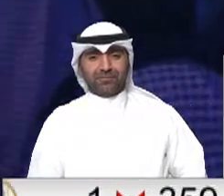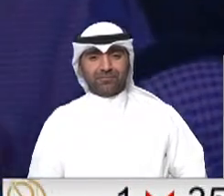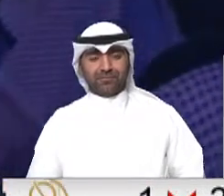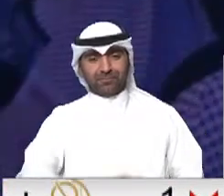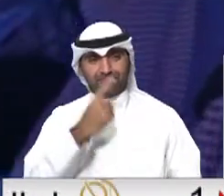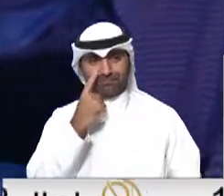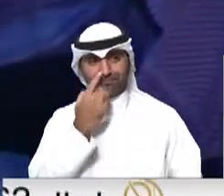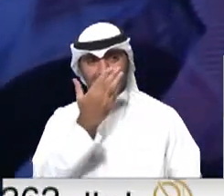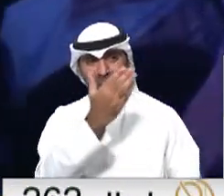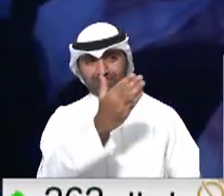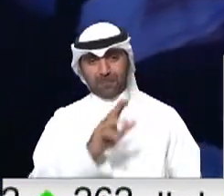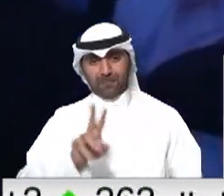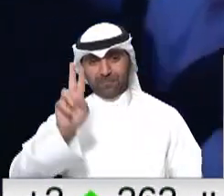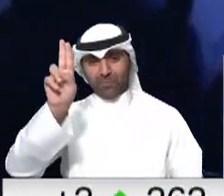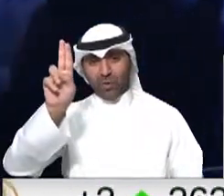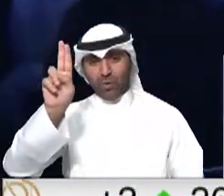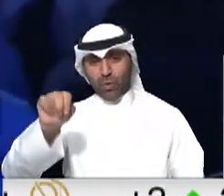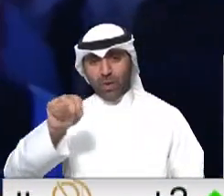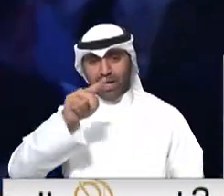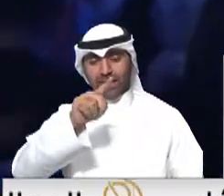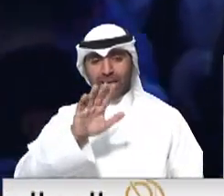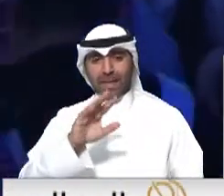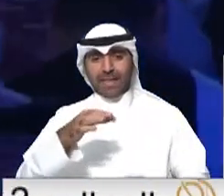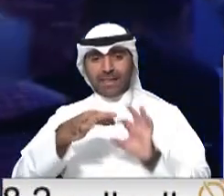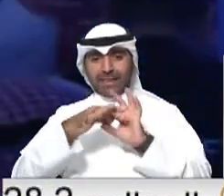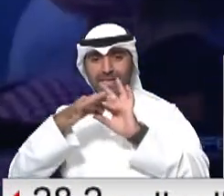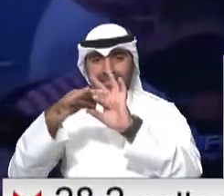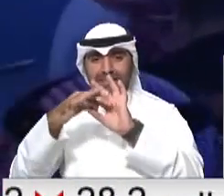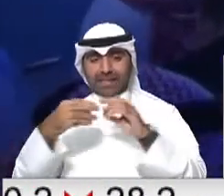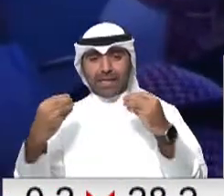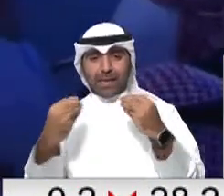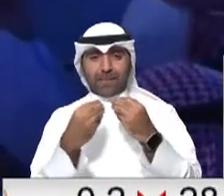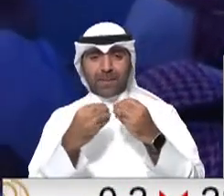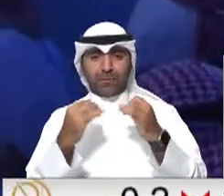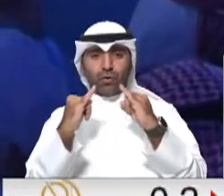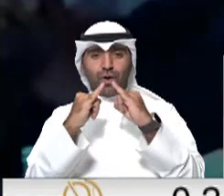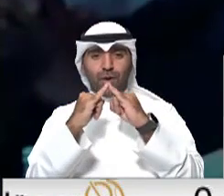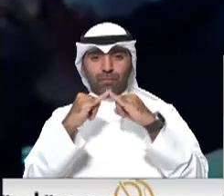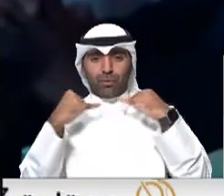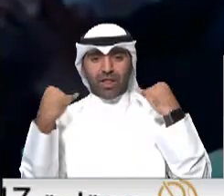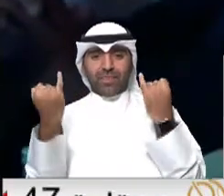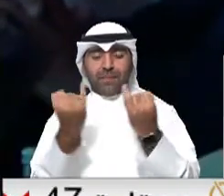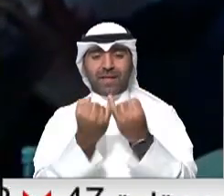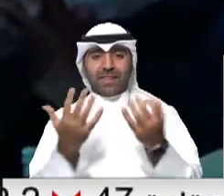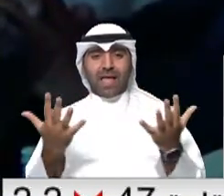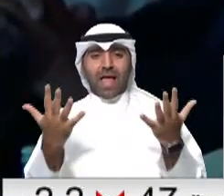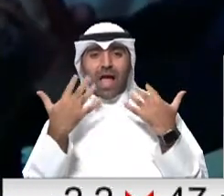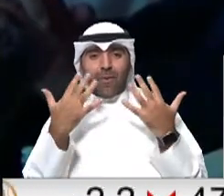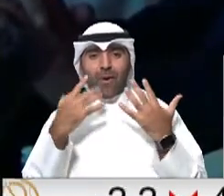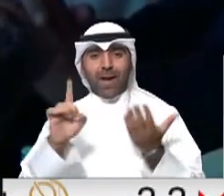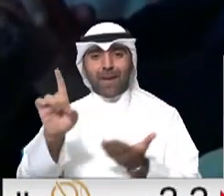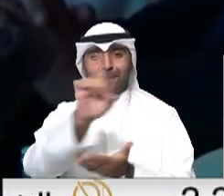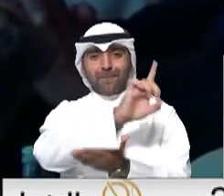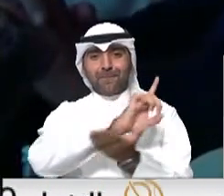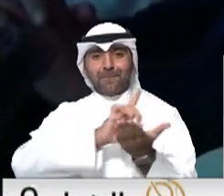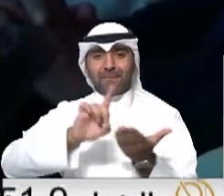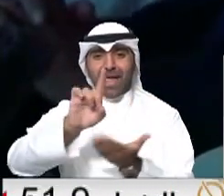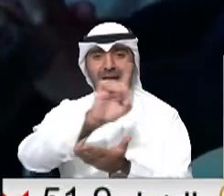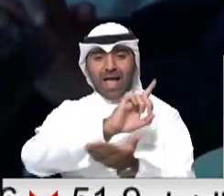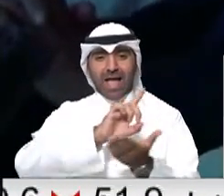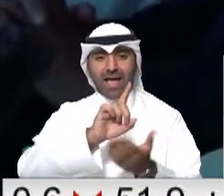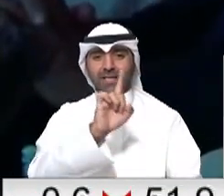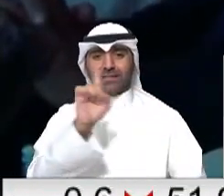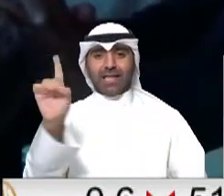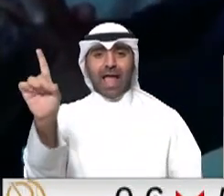انطلقت في العاصمة السعودية الرياض أعمال أسبوع المناخ في الشرق الأوسط وشمال أفريقيا، ورأس وفد دولة الكويت معالي الدكتور سعد